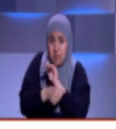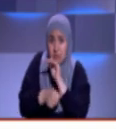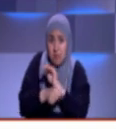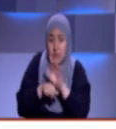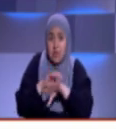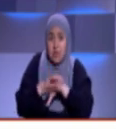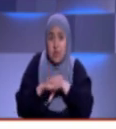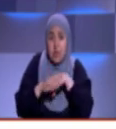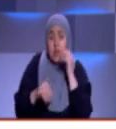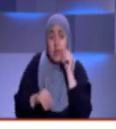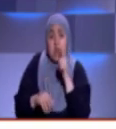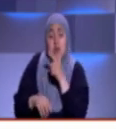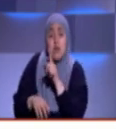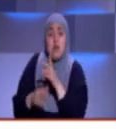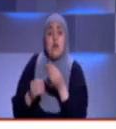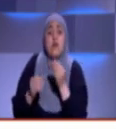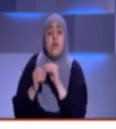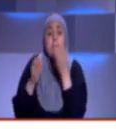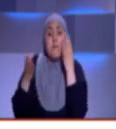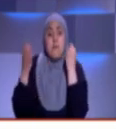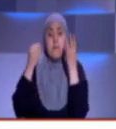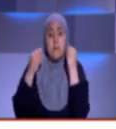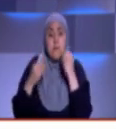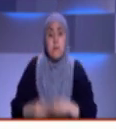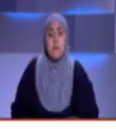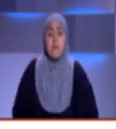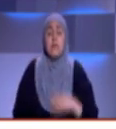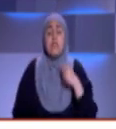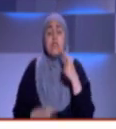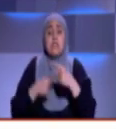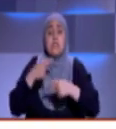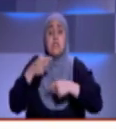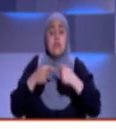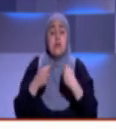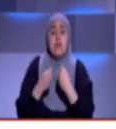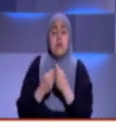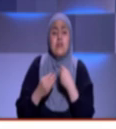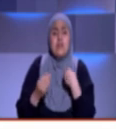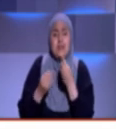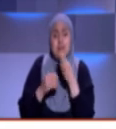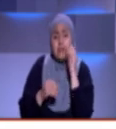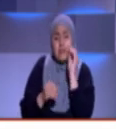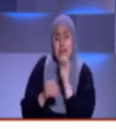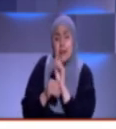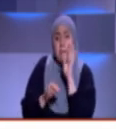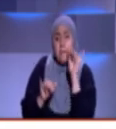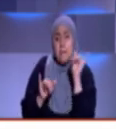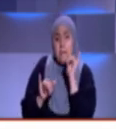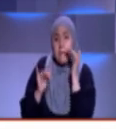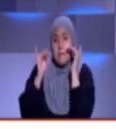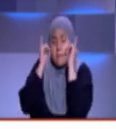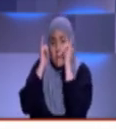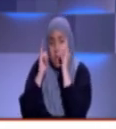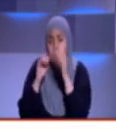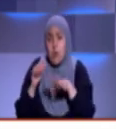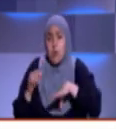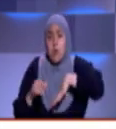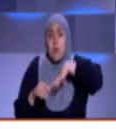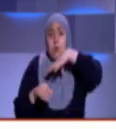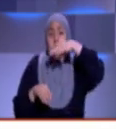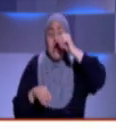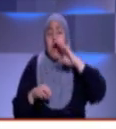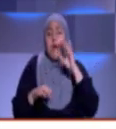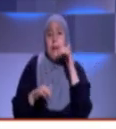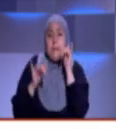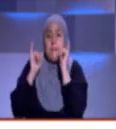التداول المعلومات ومنصات التواصل الاجتماعي لمحاولة بث روح الفرقة وبث